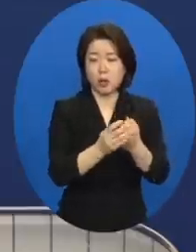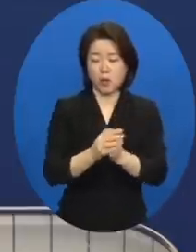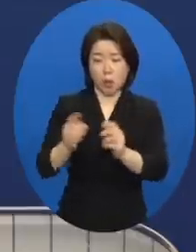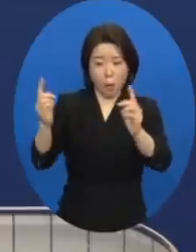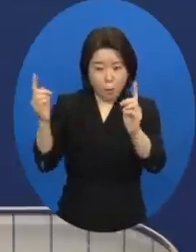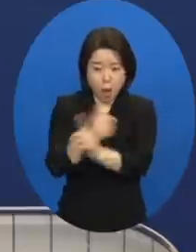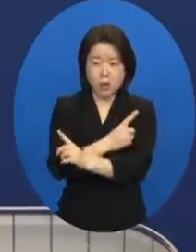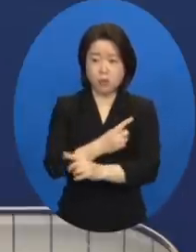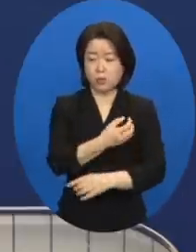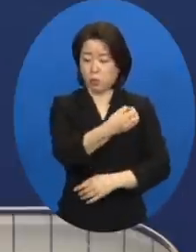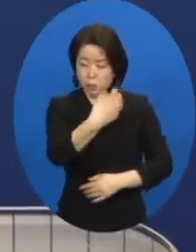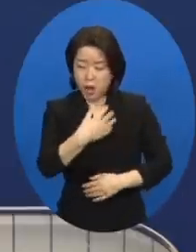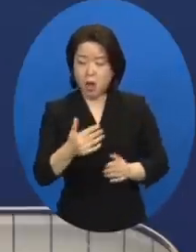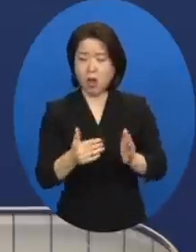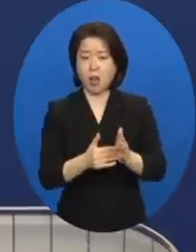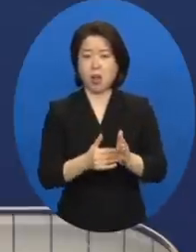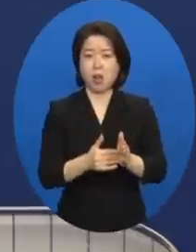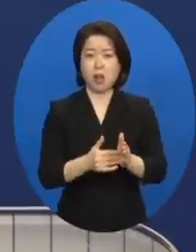바뀐다고 그랬는데